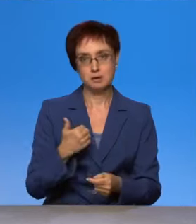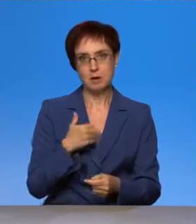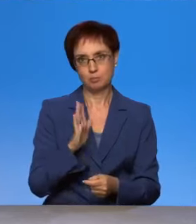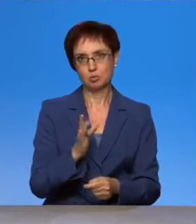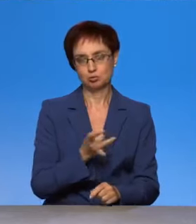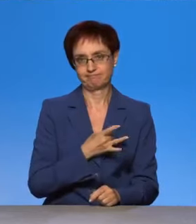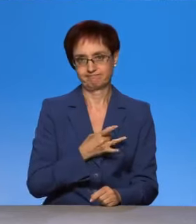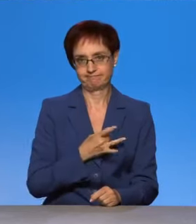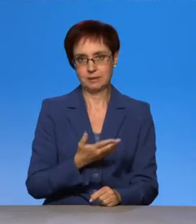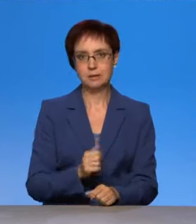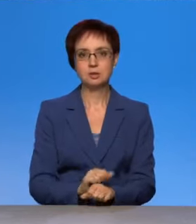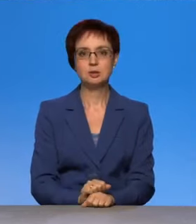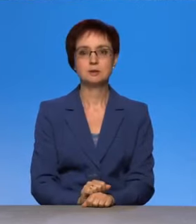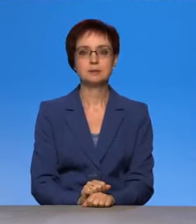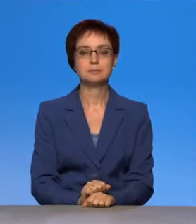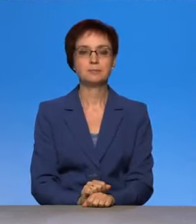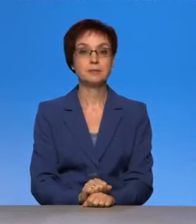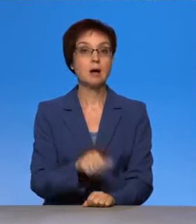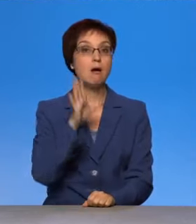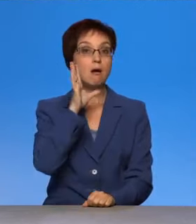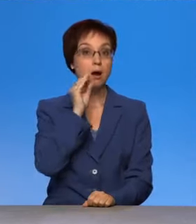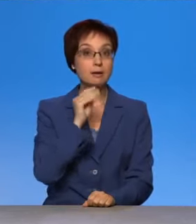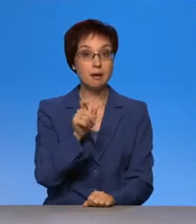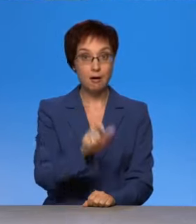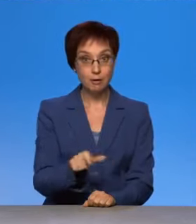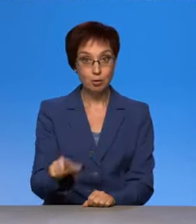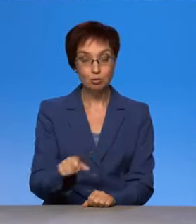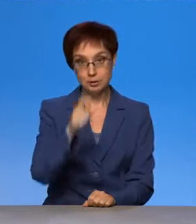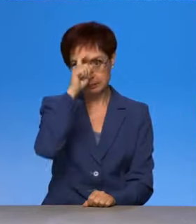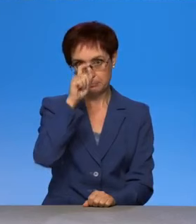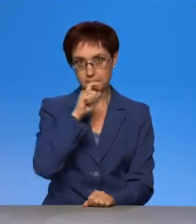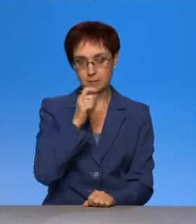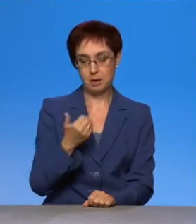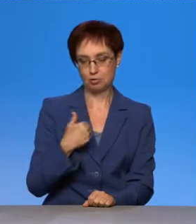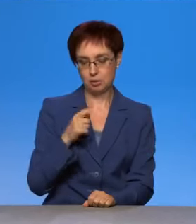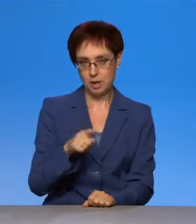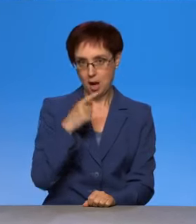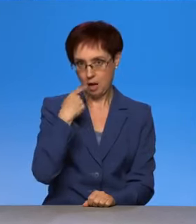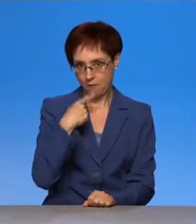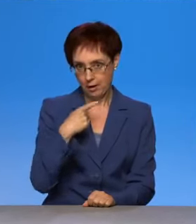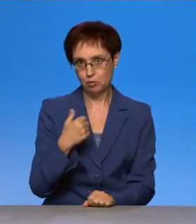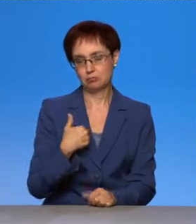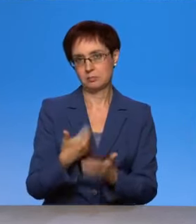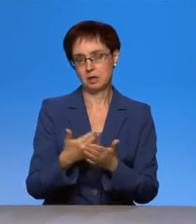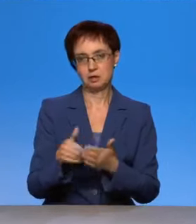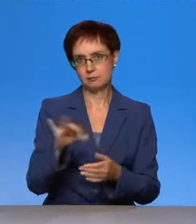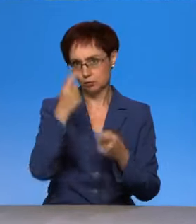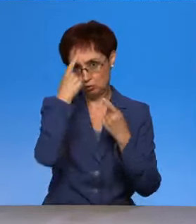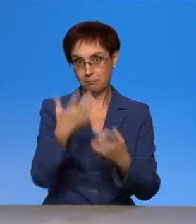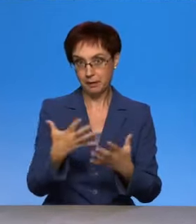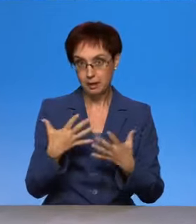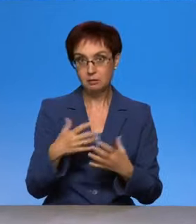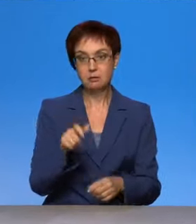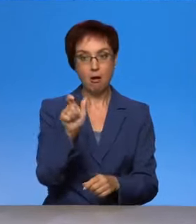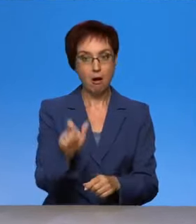Когда люди не понимают, о чем я говорю. Я говорю, мне кажется, все понятно, все ясно на поверхности. А люди не